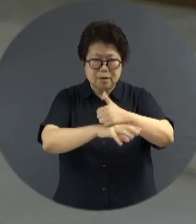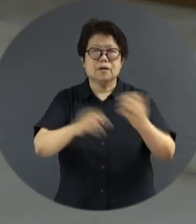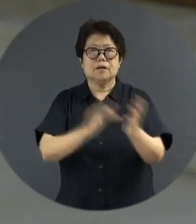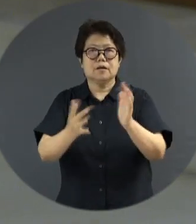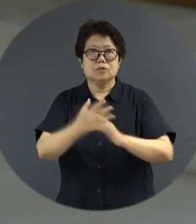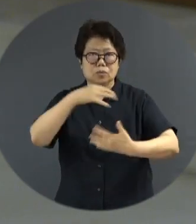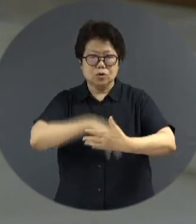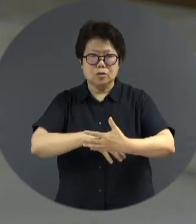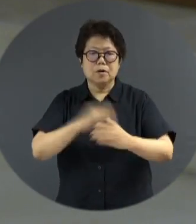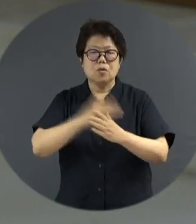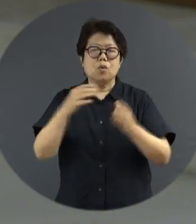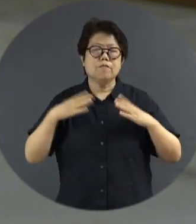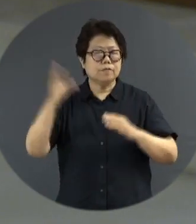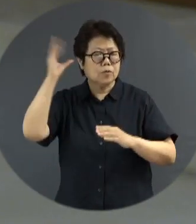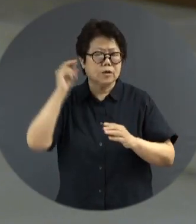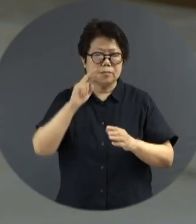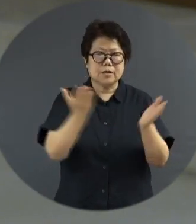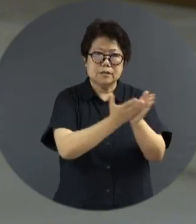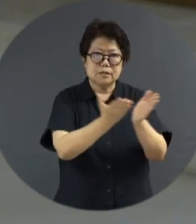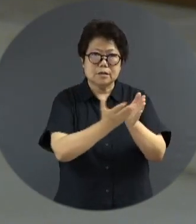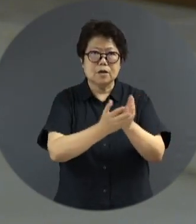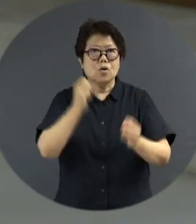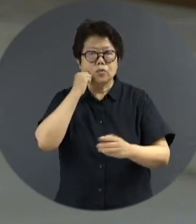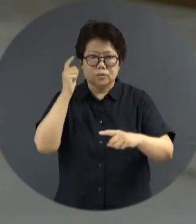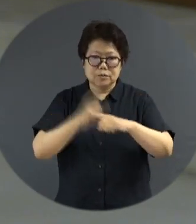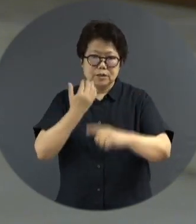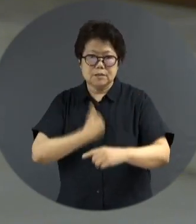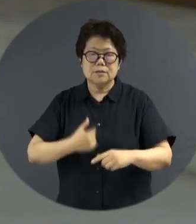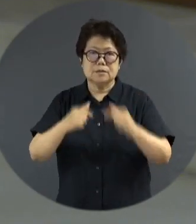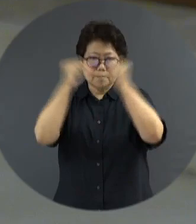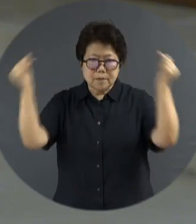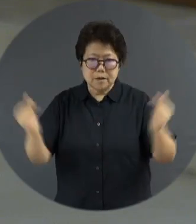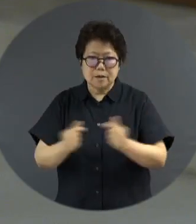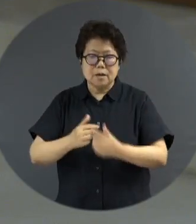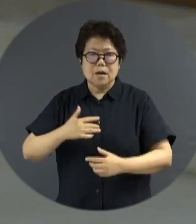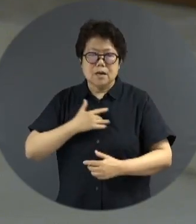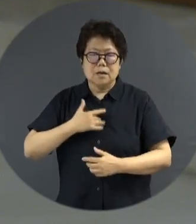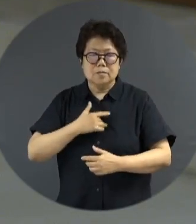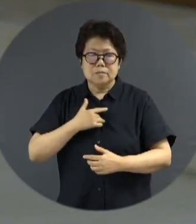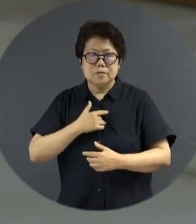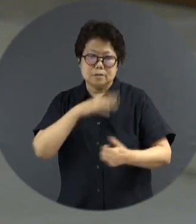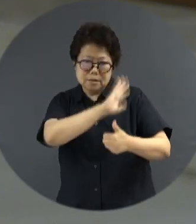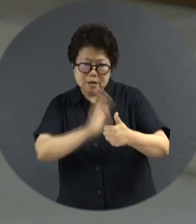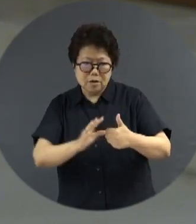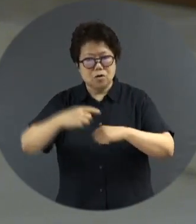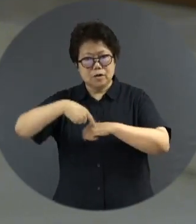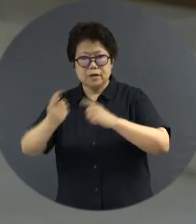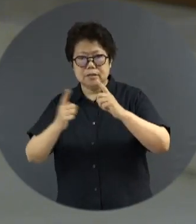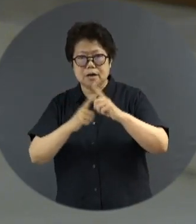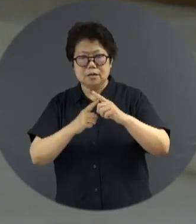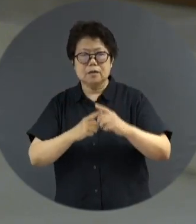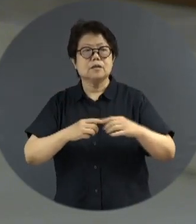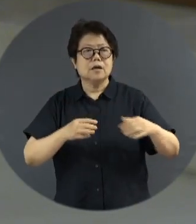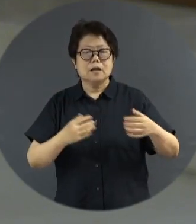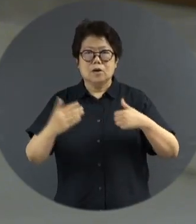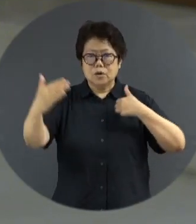为福音作见证，能够活出真善美，能够感染更加多的人，感动更加多的人，能够走近